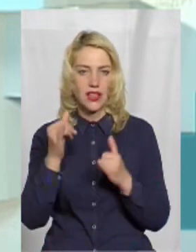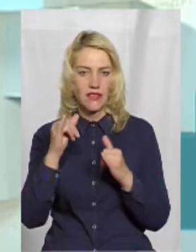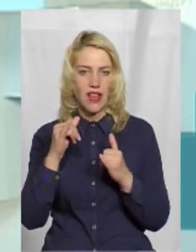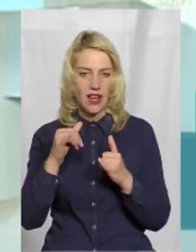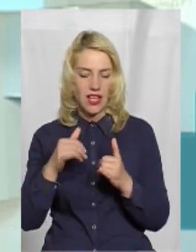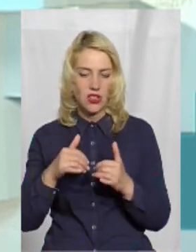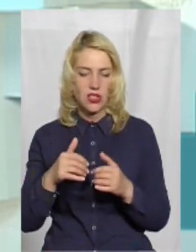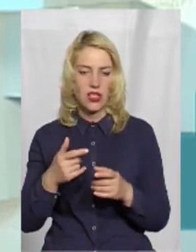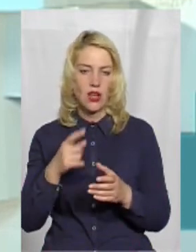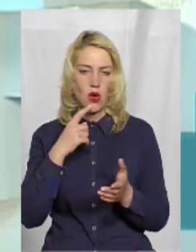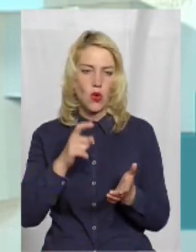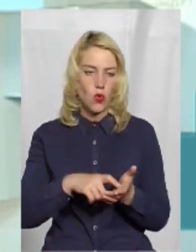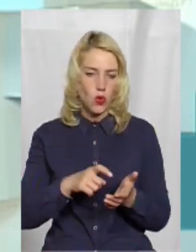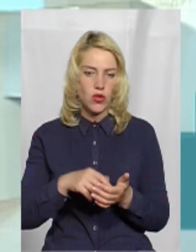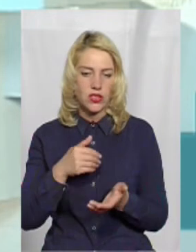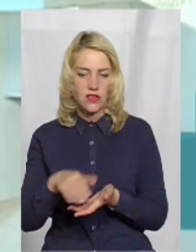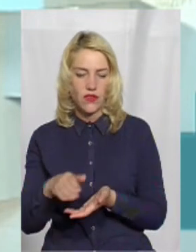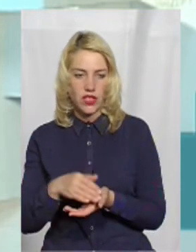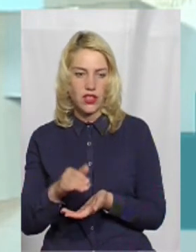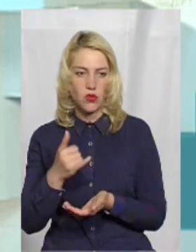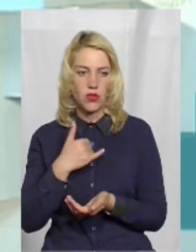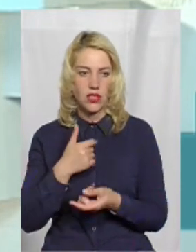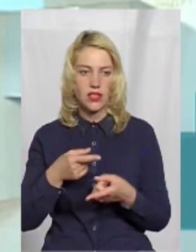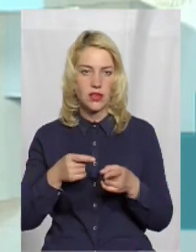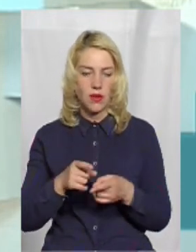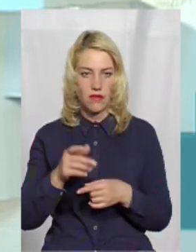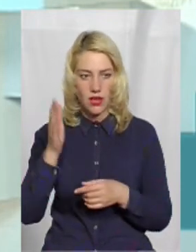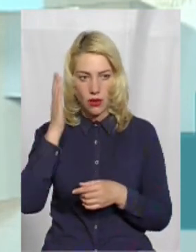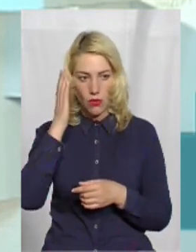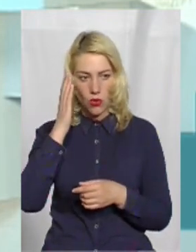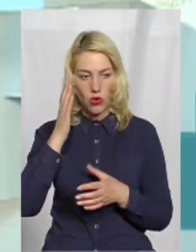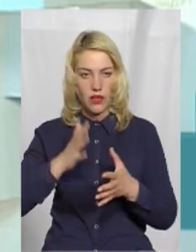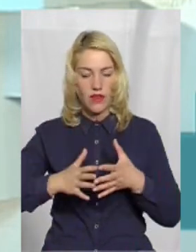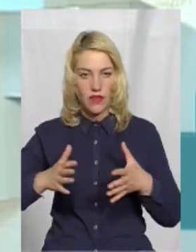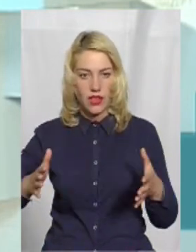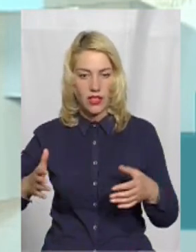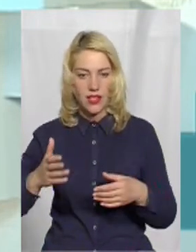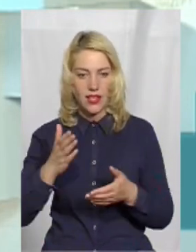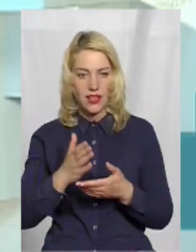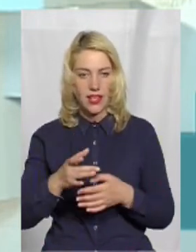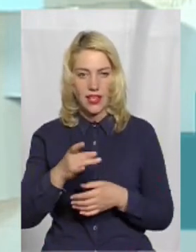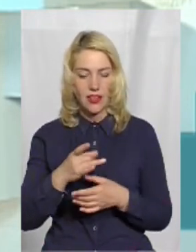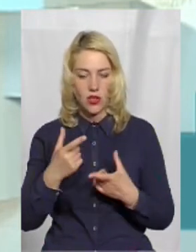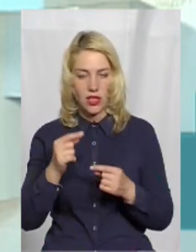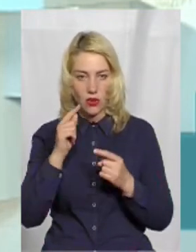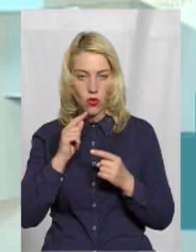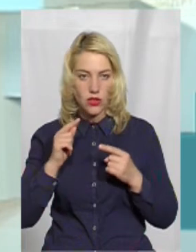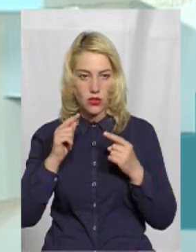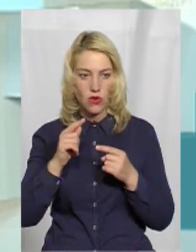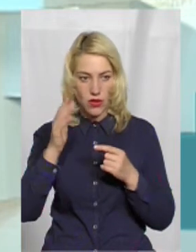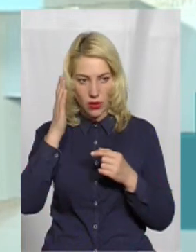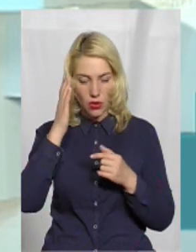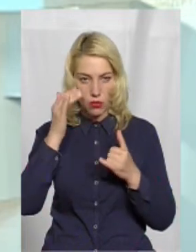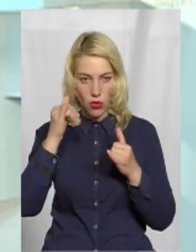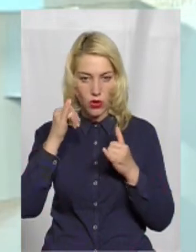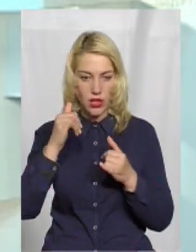велика рогата худоба, це кури, це свині, і в нас насправді поголів'я достатньо велике, і є райони, де концентроване поголів'я, тобто